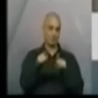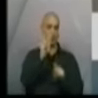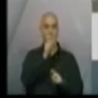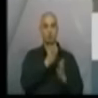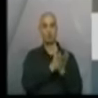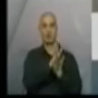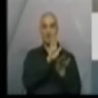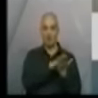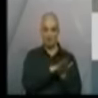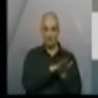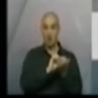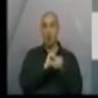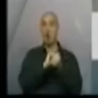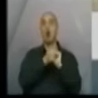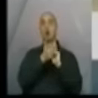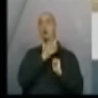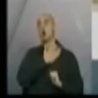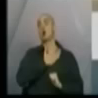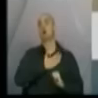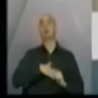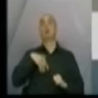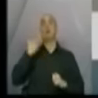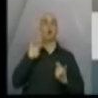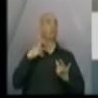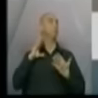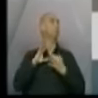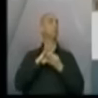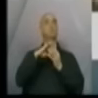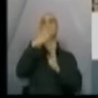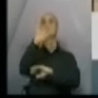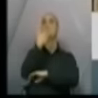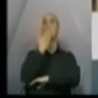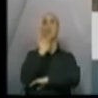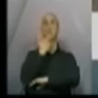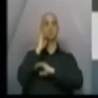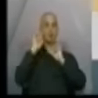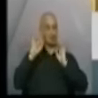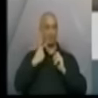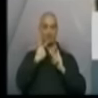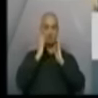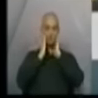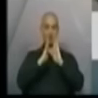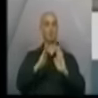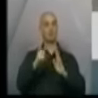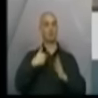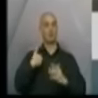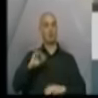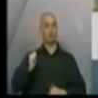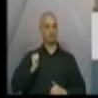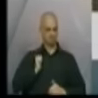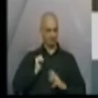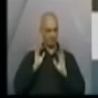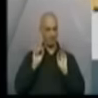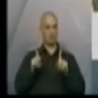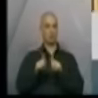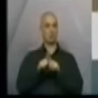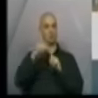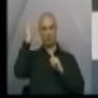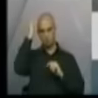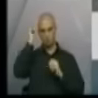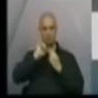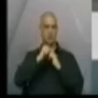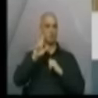כב או במידה והוא רוצה לקשור גורלו בגורלה של מדינת ישראל להכריז נאמנות להשרת בצל באמת להיות כמו דרוזי או